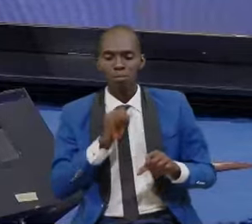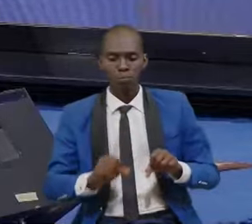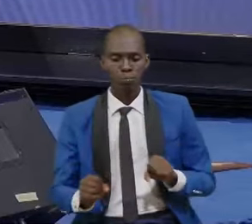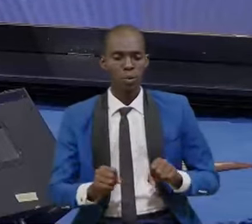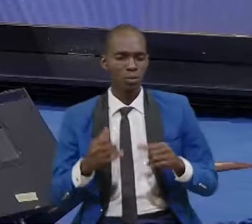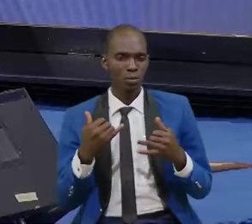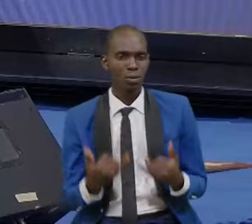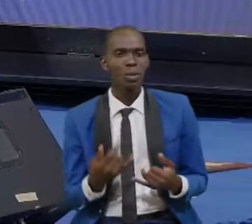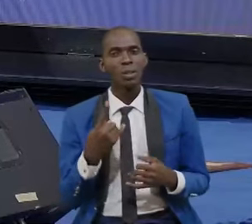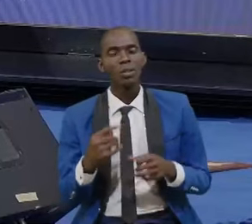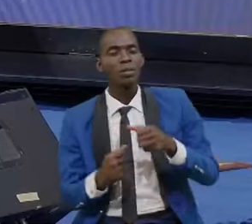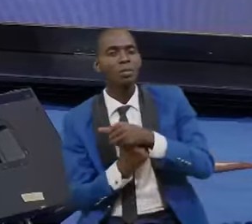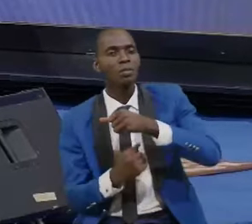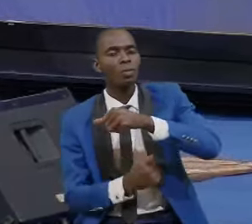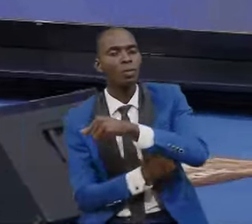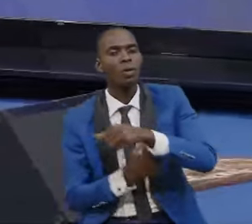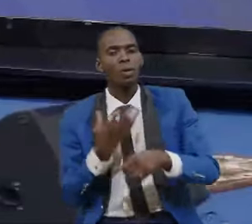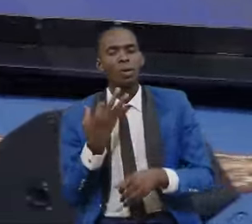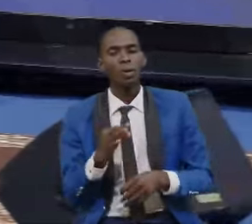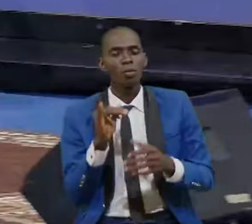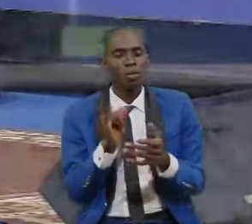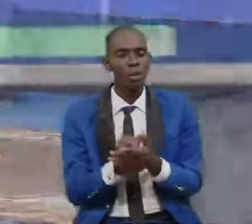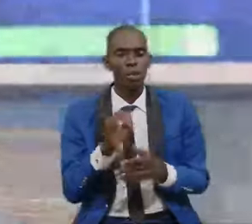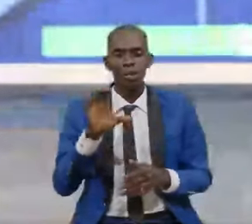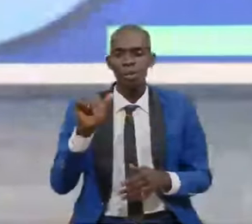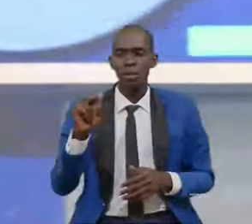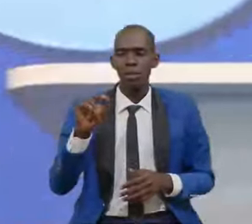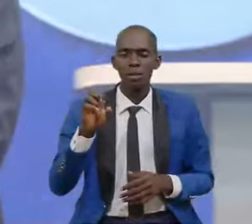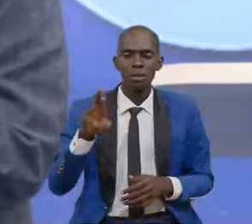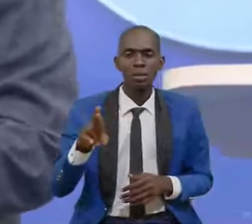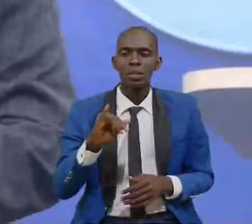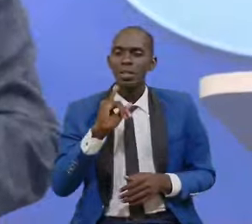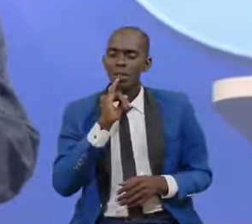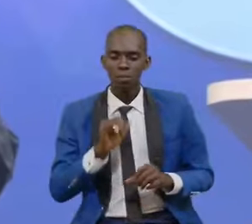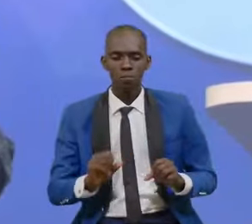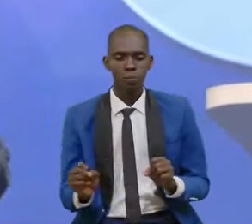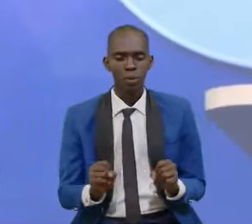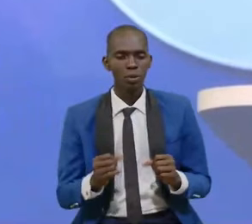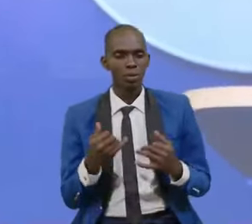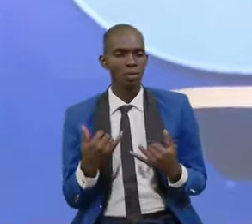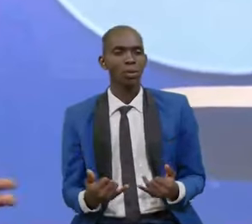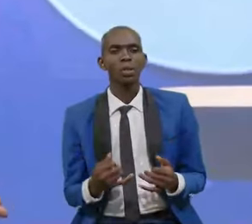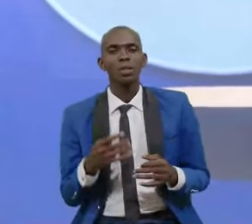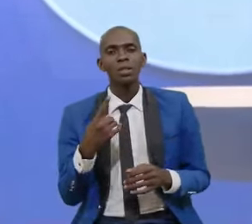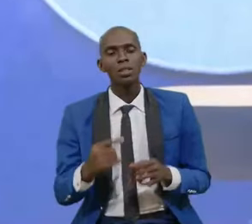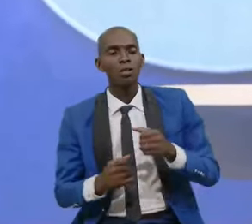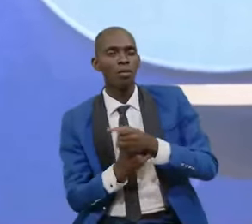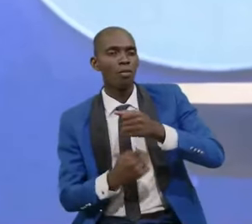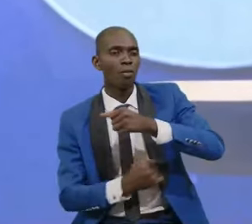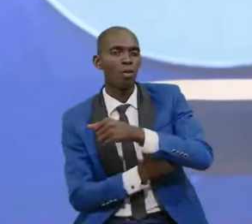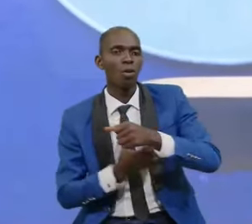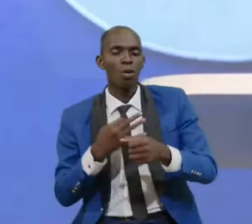déjà ébranlés. Les fondements de ce cancer sont ébranlés déjà. Les fondements